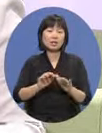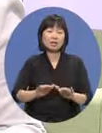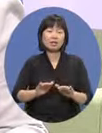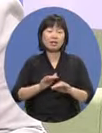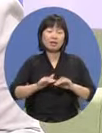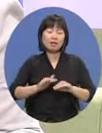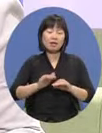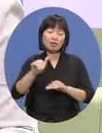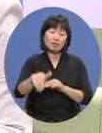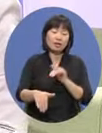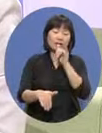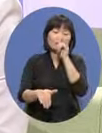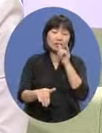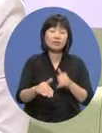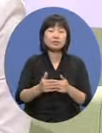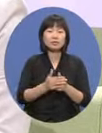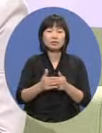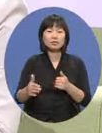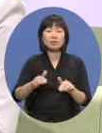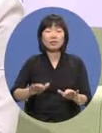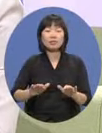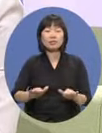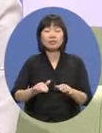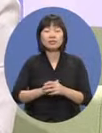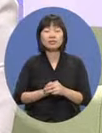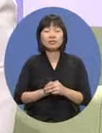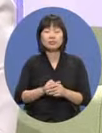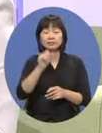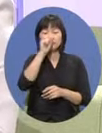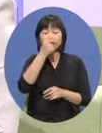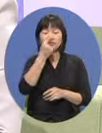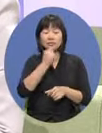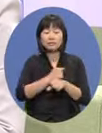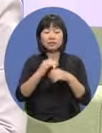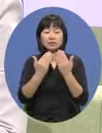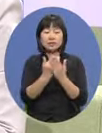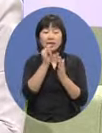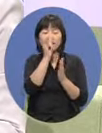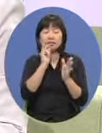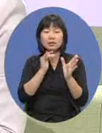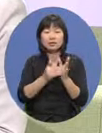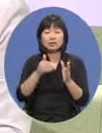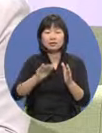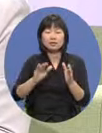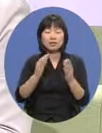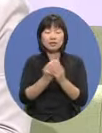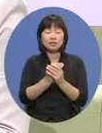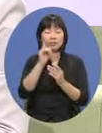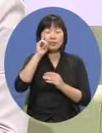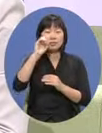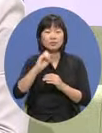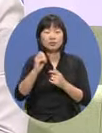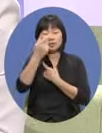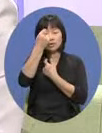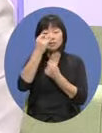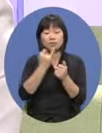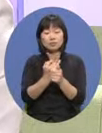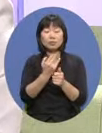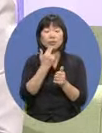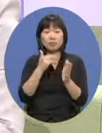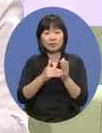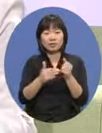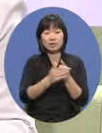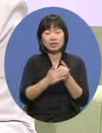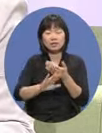그러니까 떨어지는 거죠. 그래서 그러기 때문에 이제 뭐 장단점은 다 있겠지만 네. 근데 완전히 100% 똑같은 부분은 없기